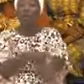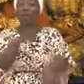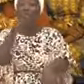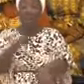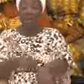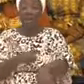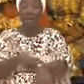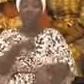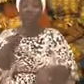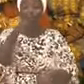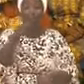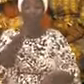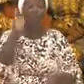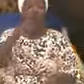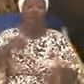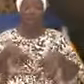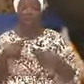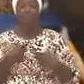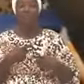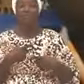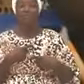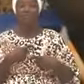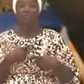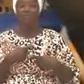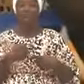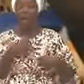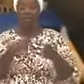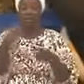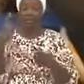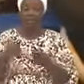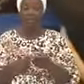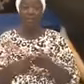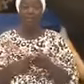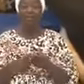et tu vivras longtemps ensuite